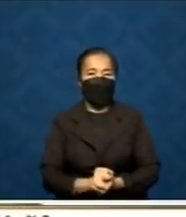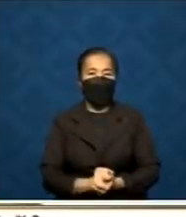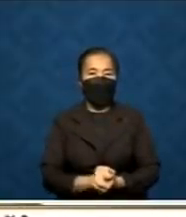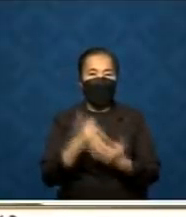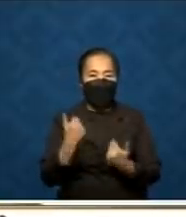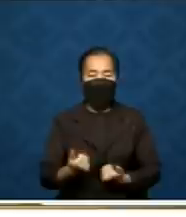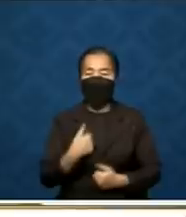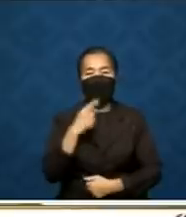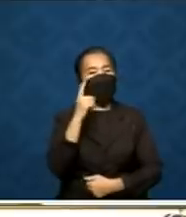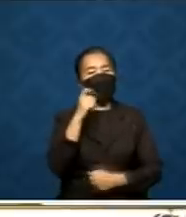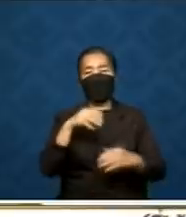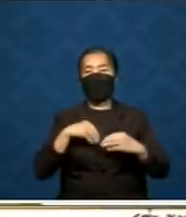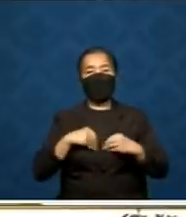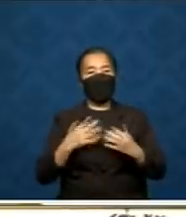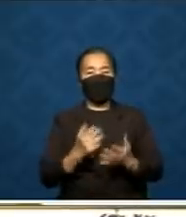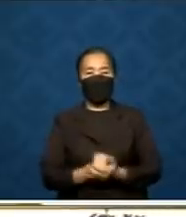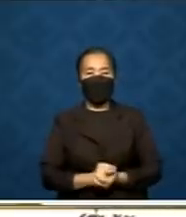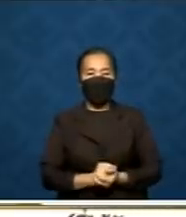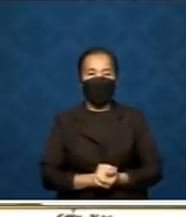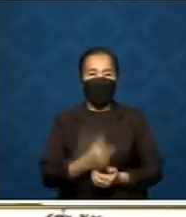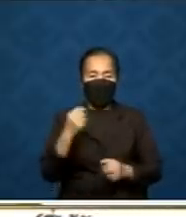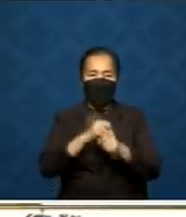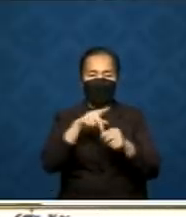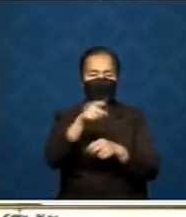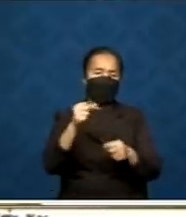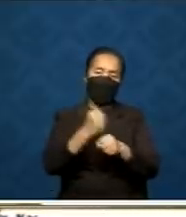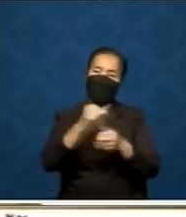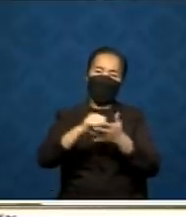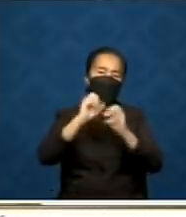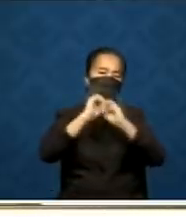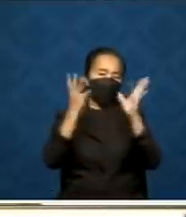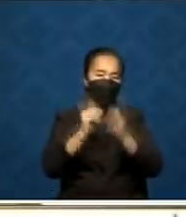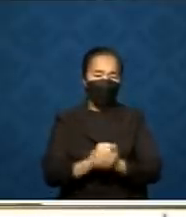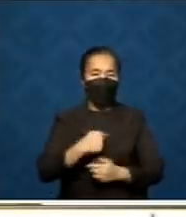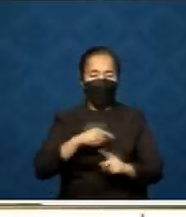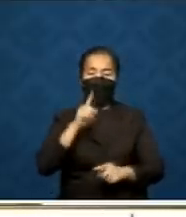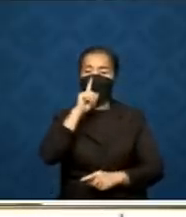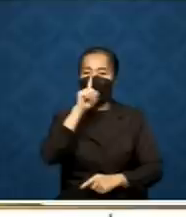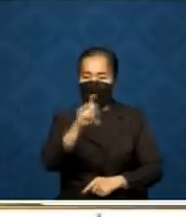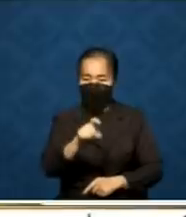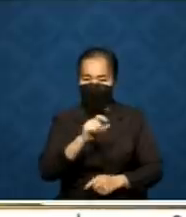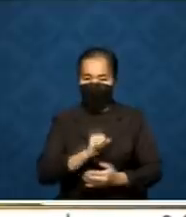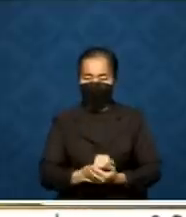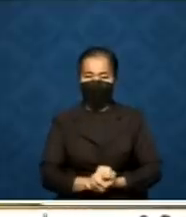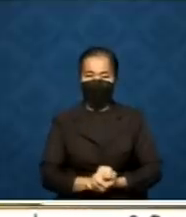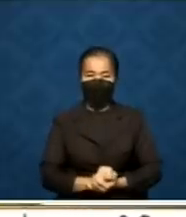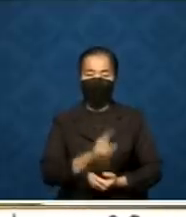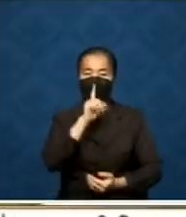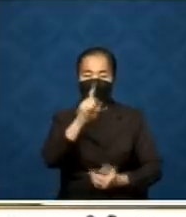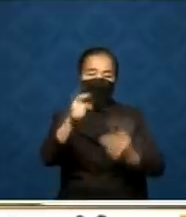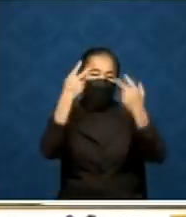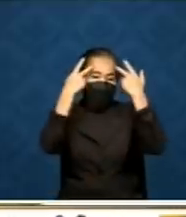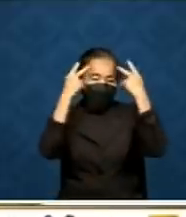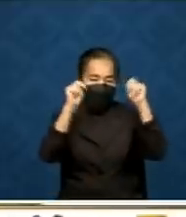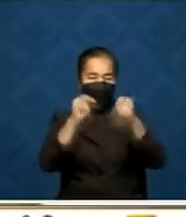นี้เราไม่ได้หรอกแล้วท่านก็เป็นคนมีเกียรติมีแต่ผมถามกลับติดตามด้านนายกรัฐม